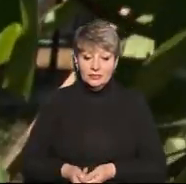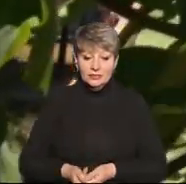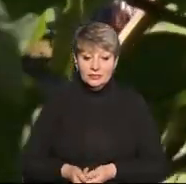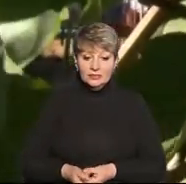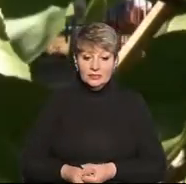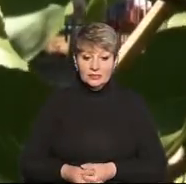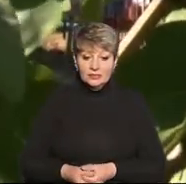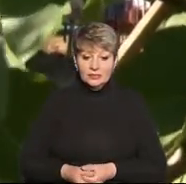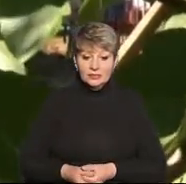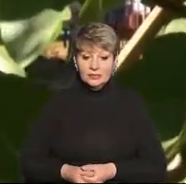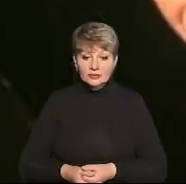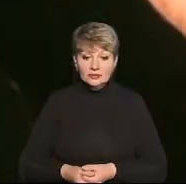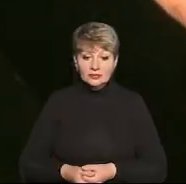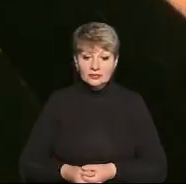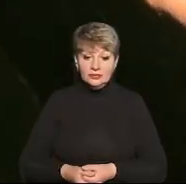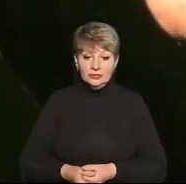Тільки вже зріли.